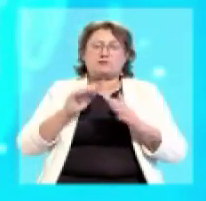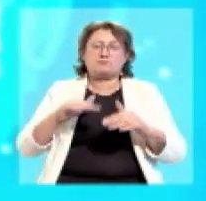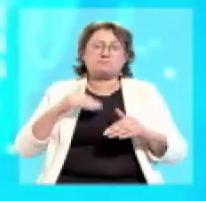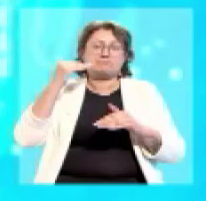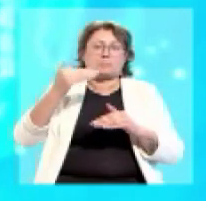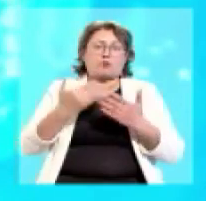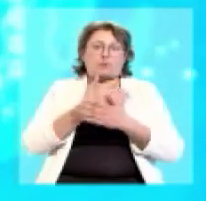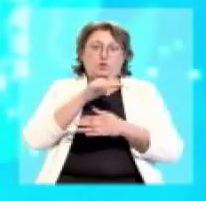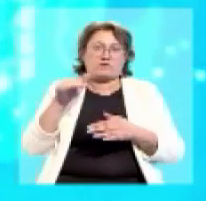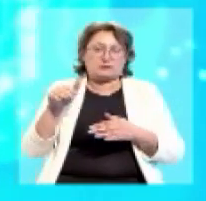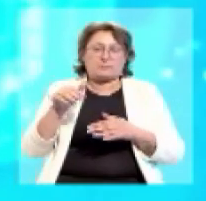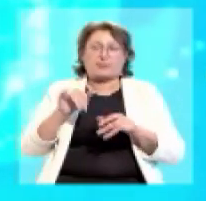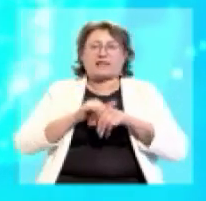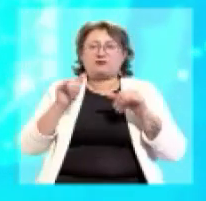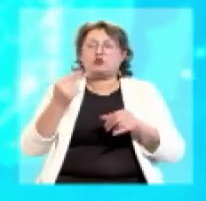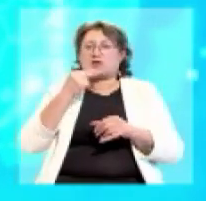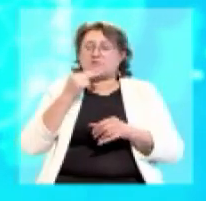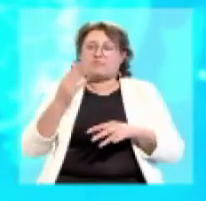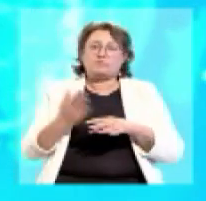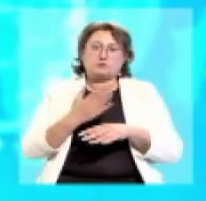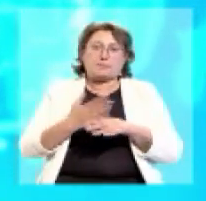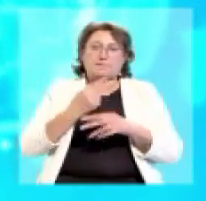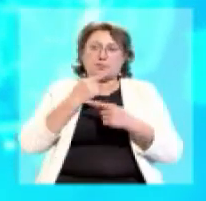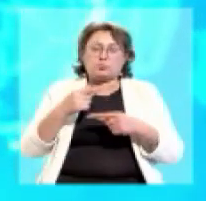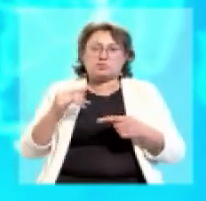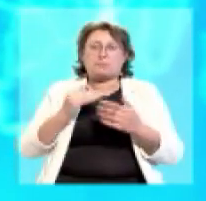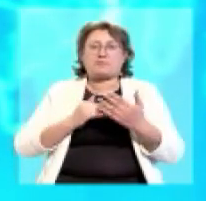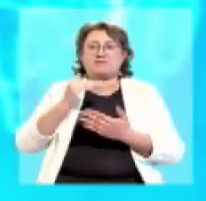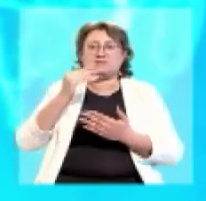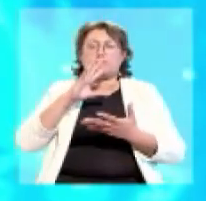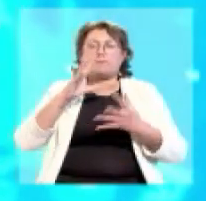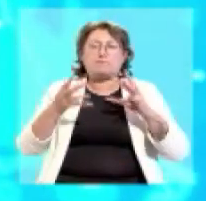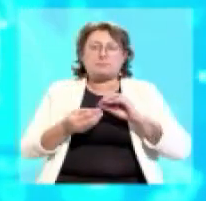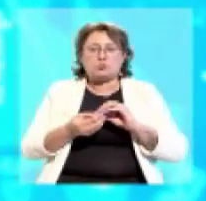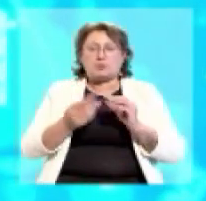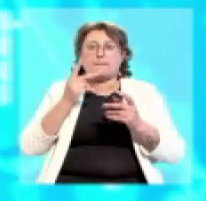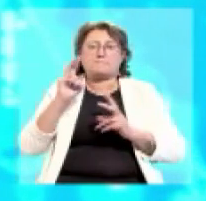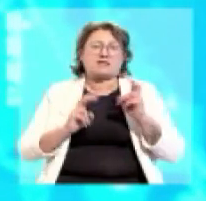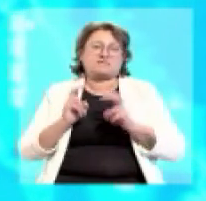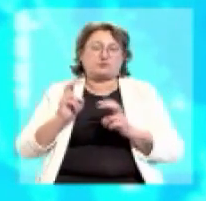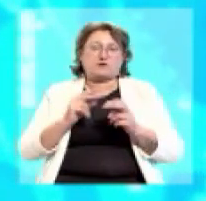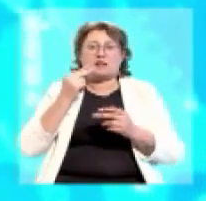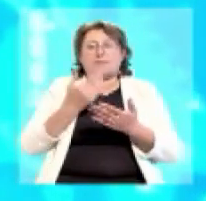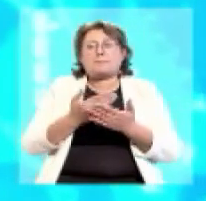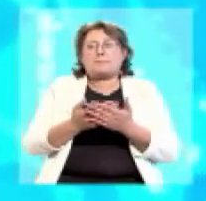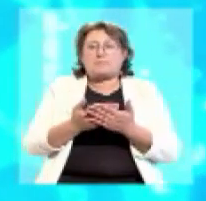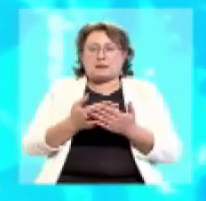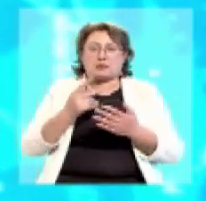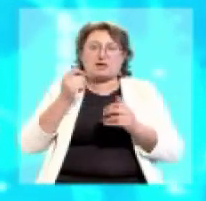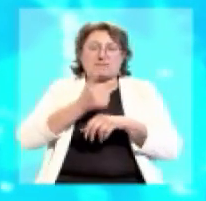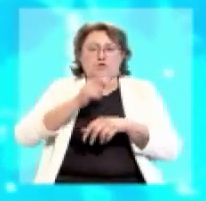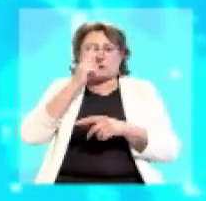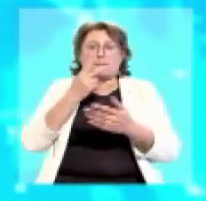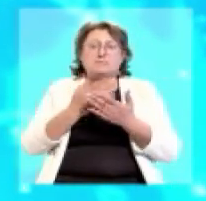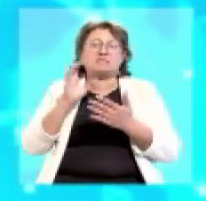на новый уровень. Увеличить качество выпускаемой продукции и повысить показатель производства. В качестве примера глава государства